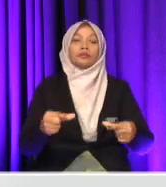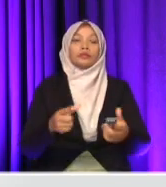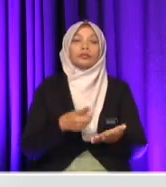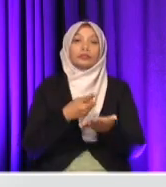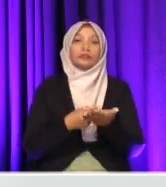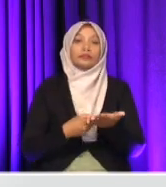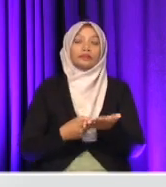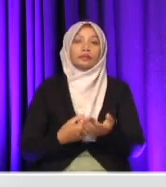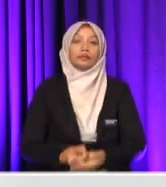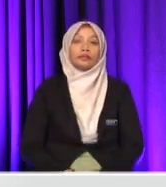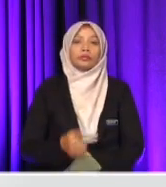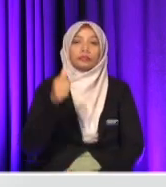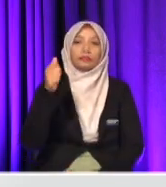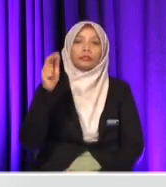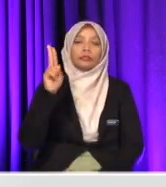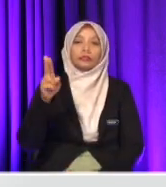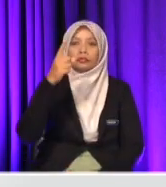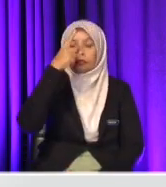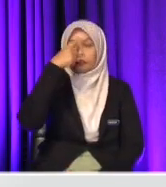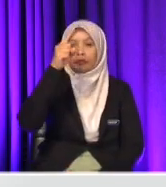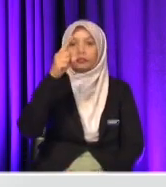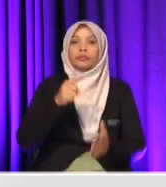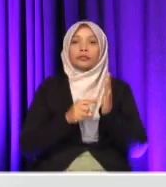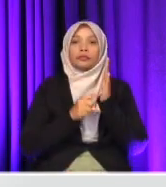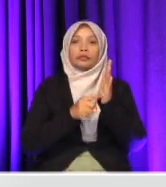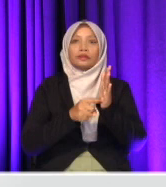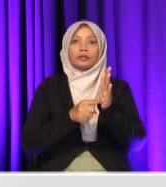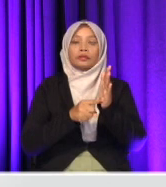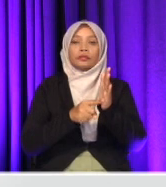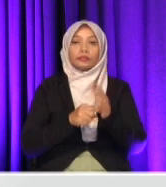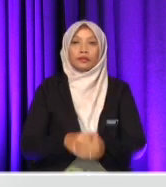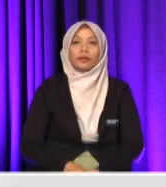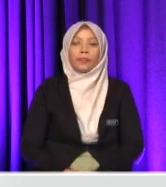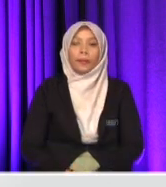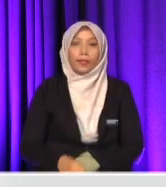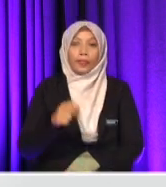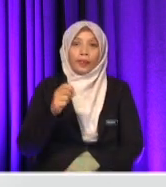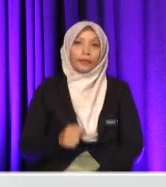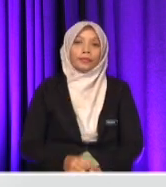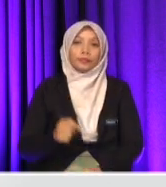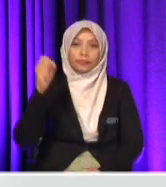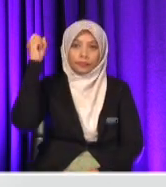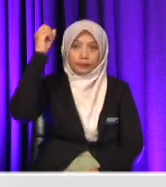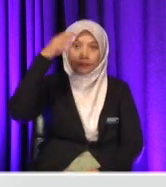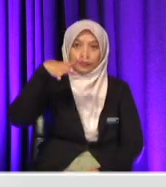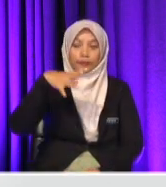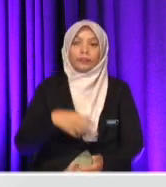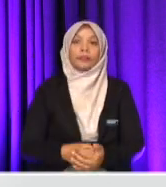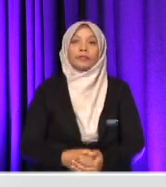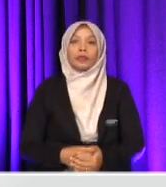yang menghasilkan gelombang AU untuk dipaparkan ke skrin pada alat di Rajah 1. Siapa Apakah nak jawab? jawapannya? Apa nama alat